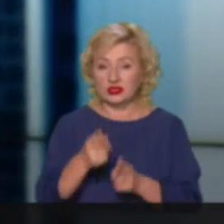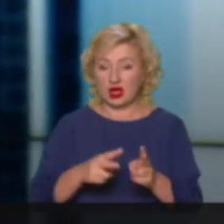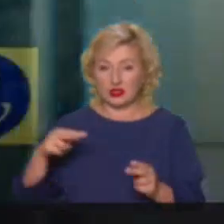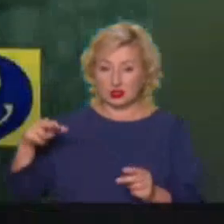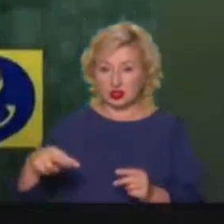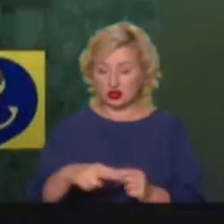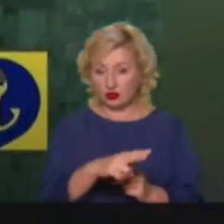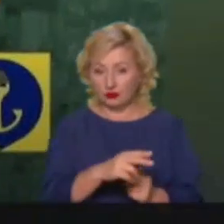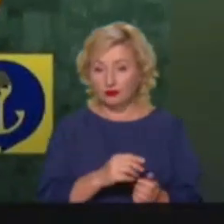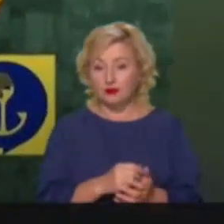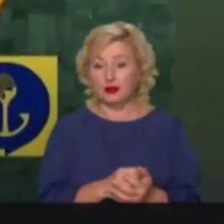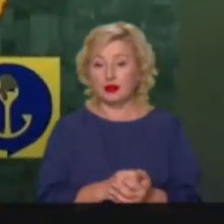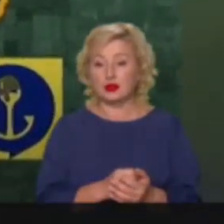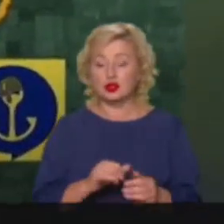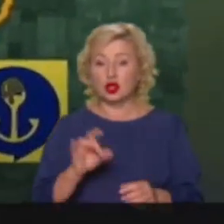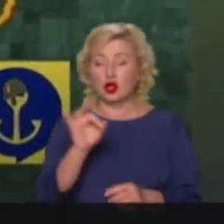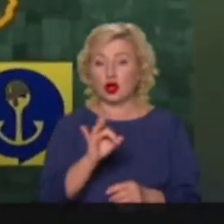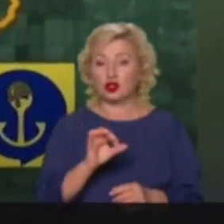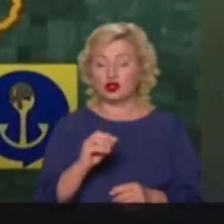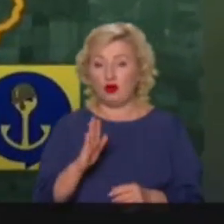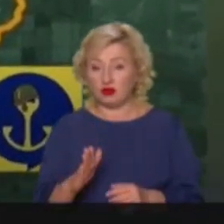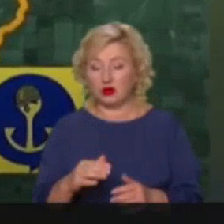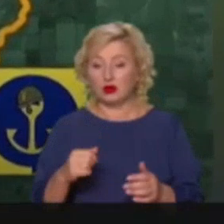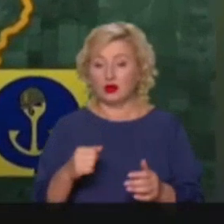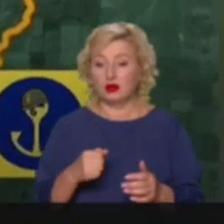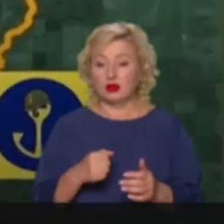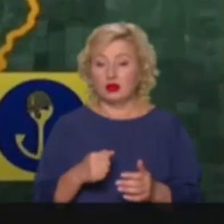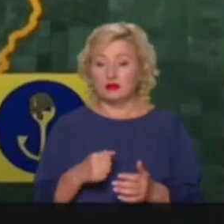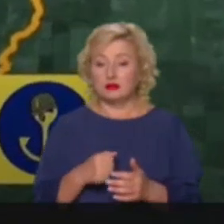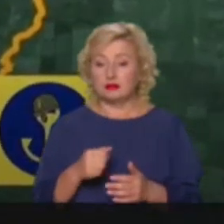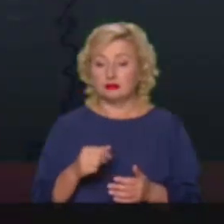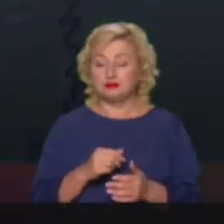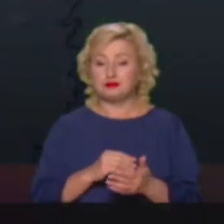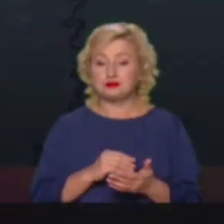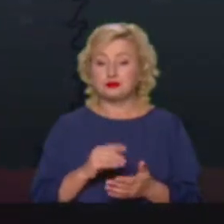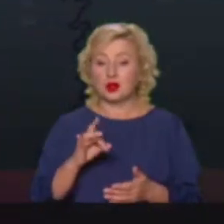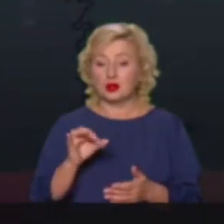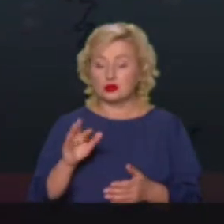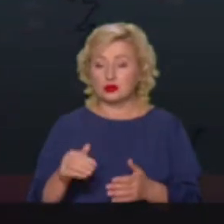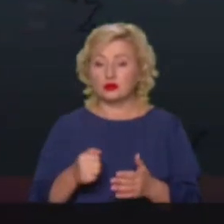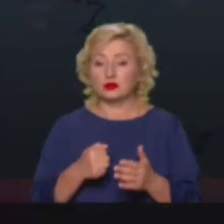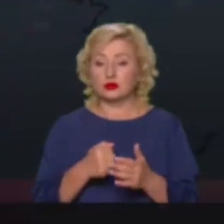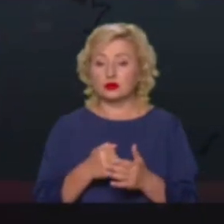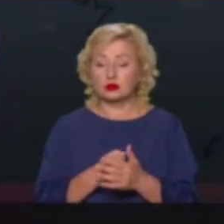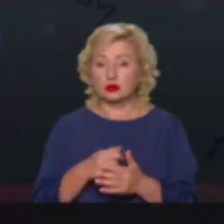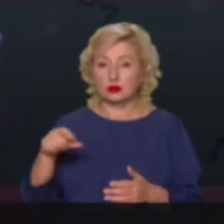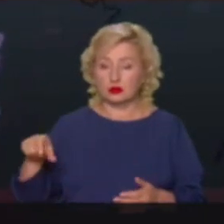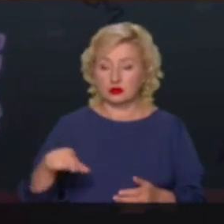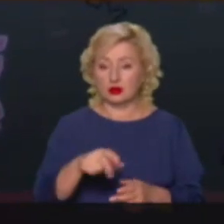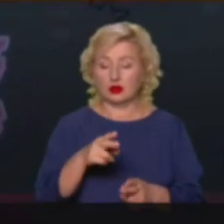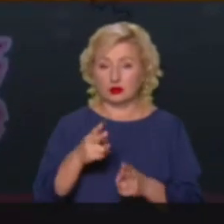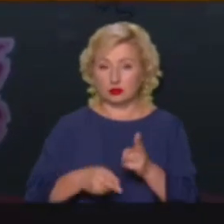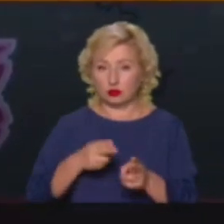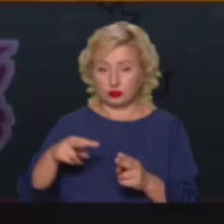гілку з Ростова прокласти, пише радник мера Маріуполя Петро Андрющенко. І це гілка,